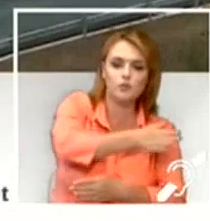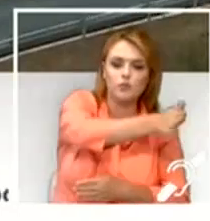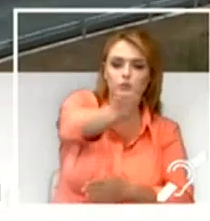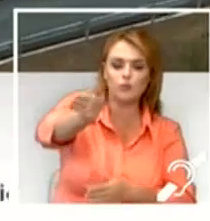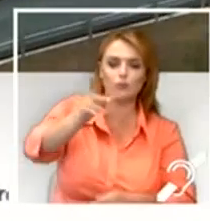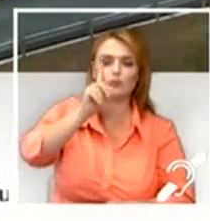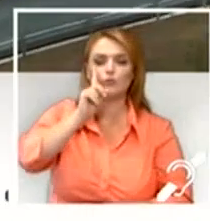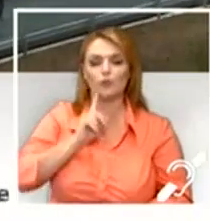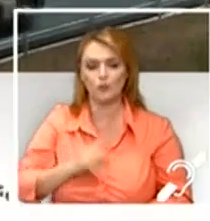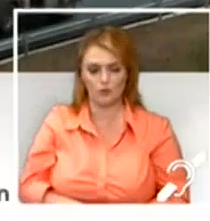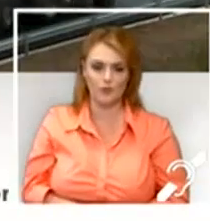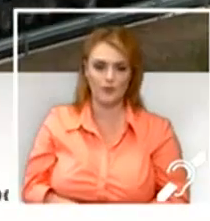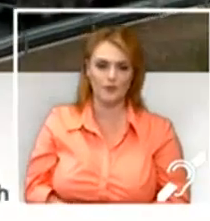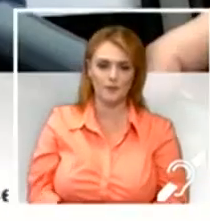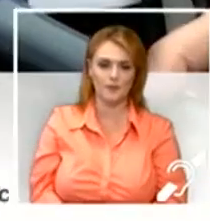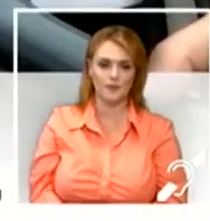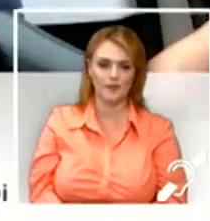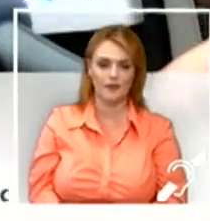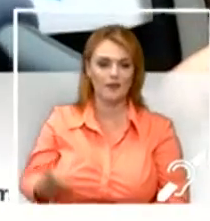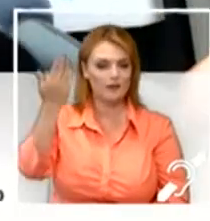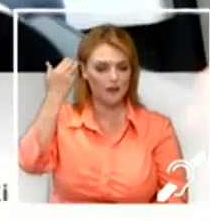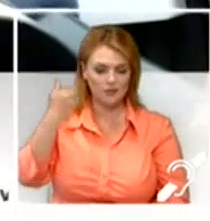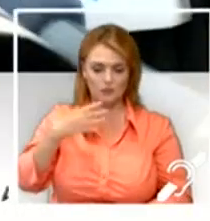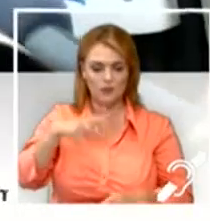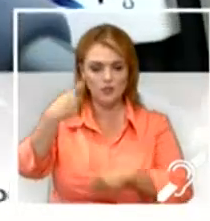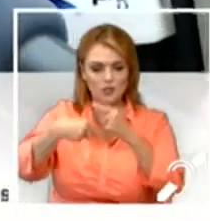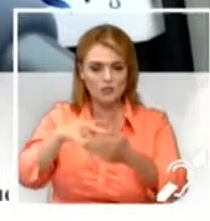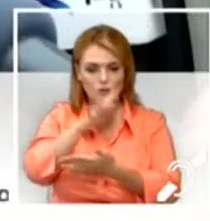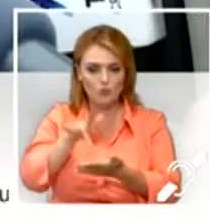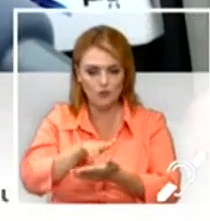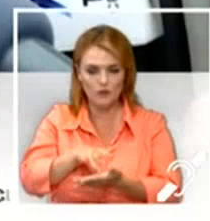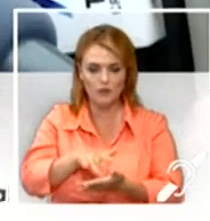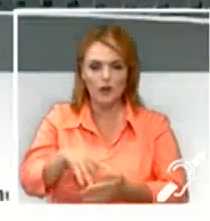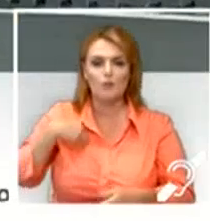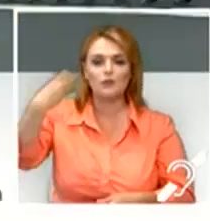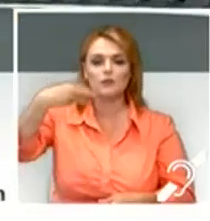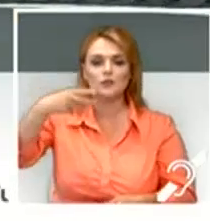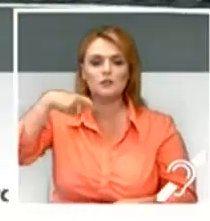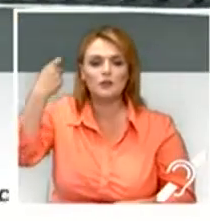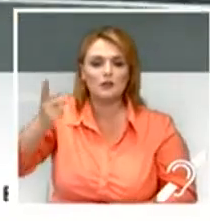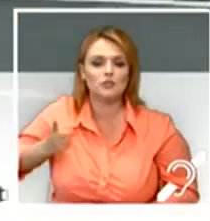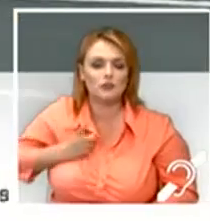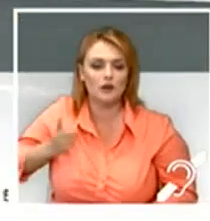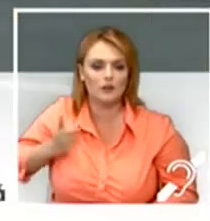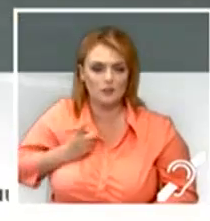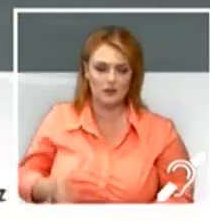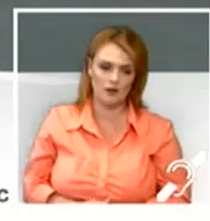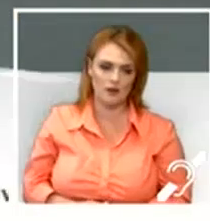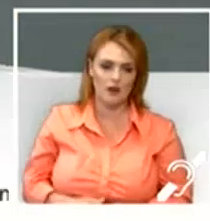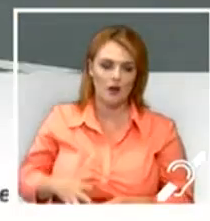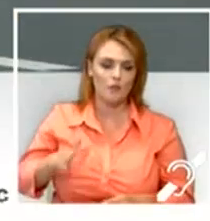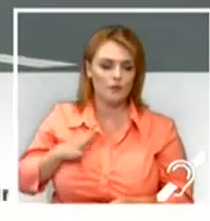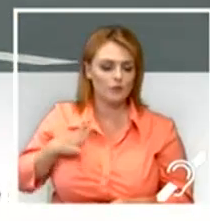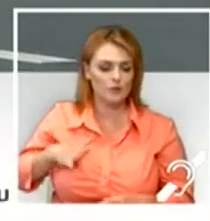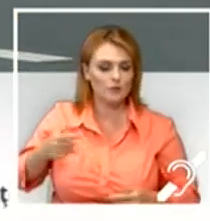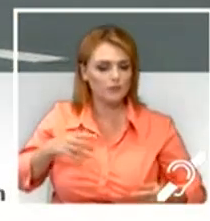șoseaua. Îl aștept de 30 de ani. E un moment istoric pentru orașul nostru. Foarte emoționat. Pur și simplu